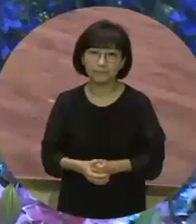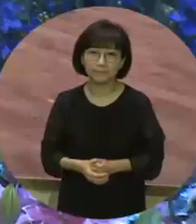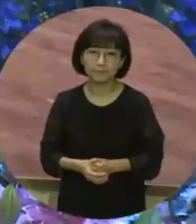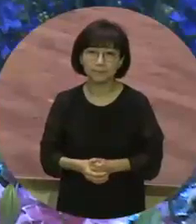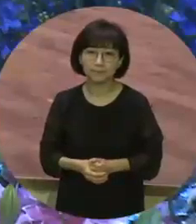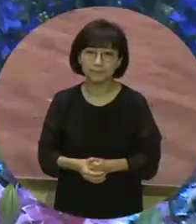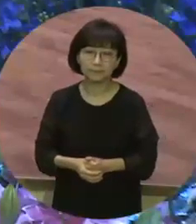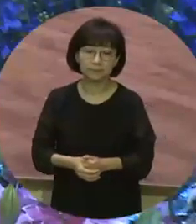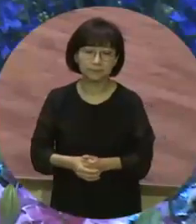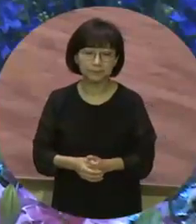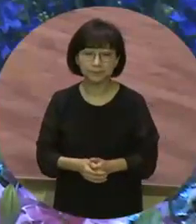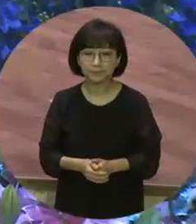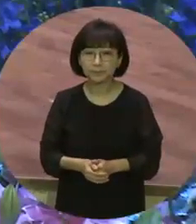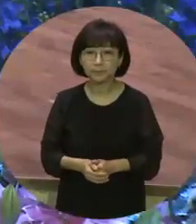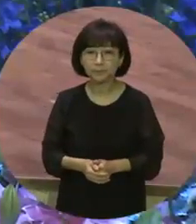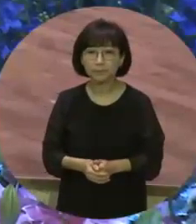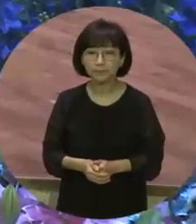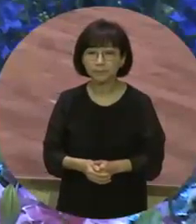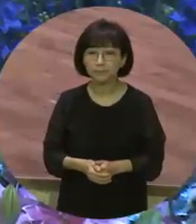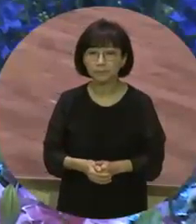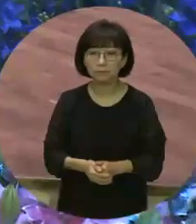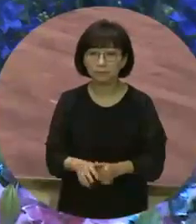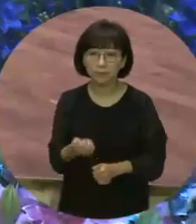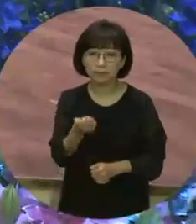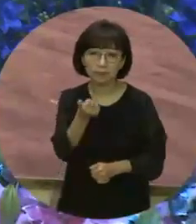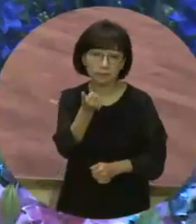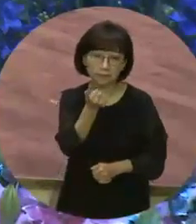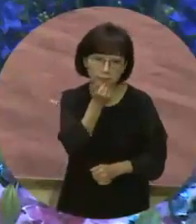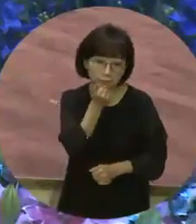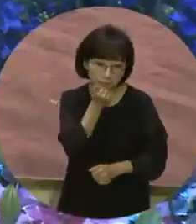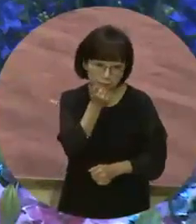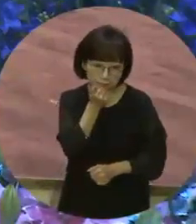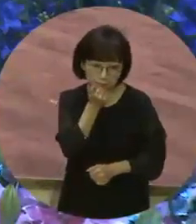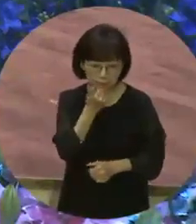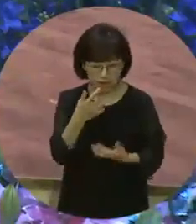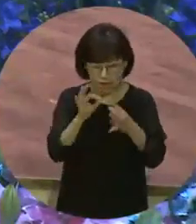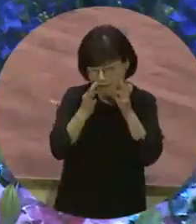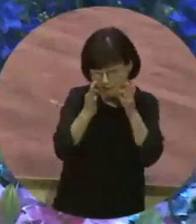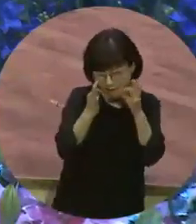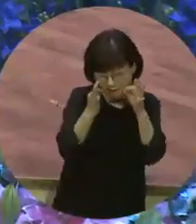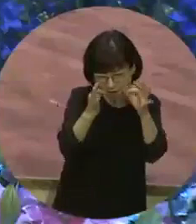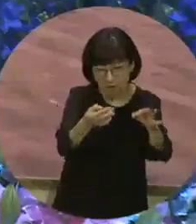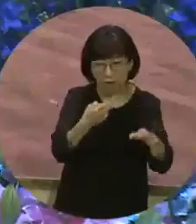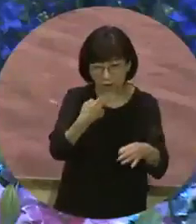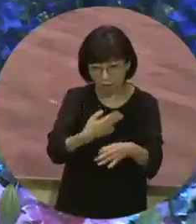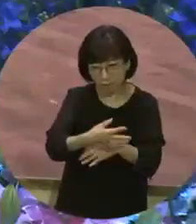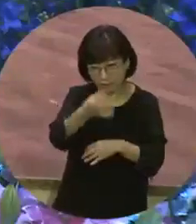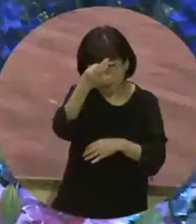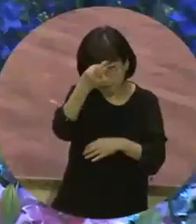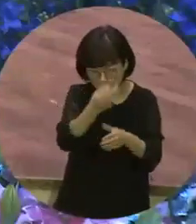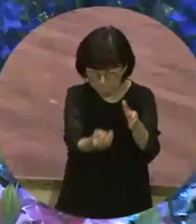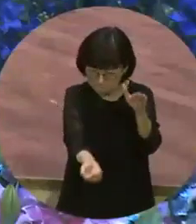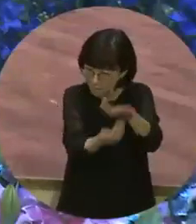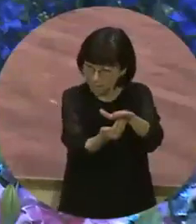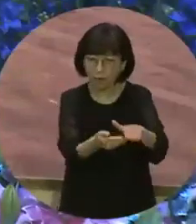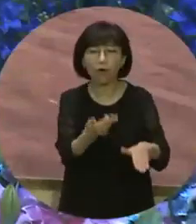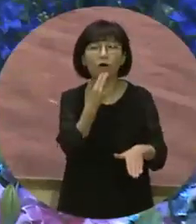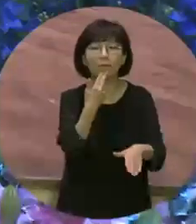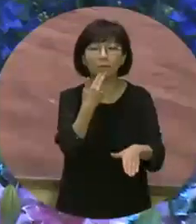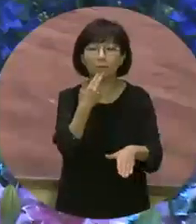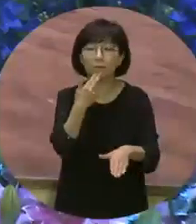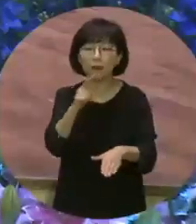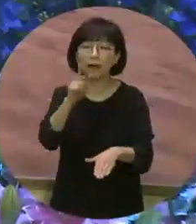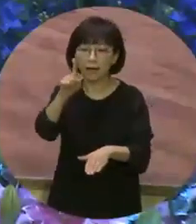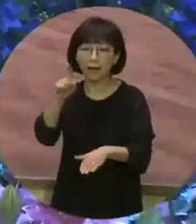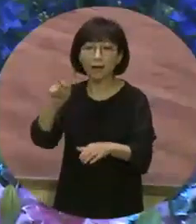돼요? 이삭이 한 게 뭐예요? 아무 노력한 게 없어요. 기술 없어요. 말씀에 순종했어요.